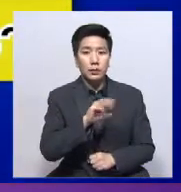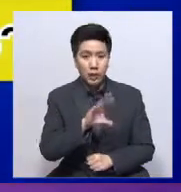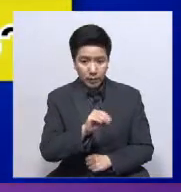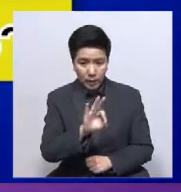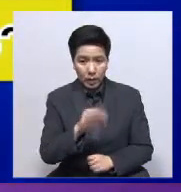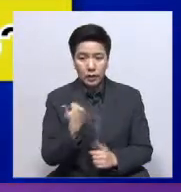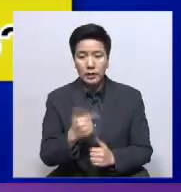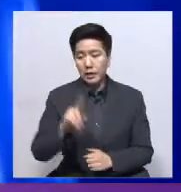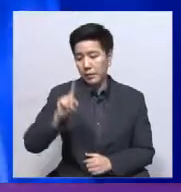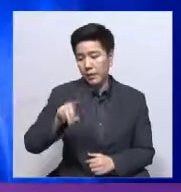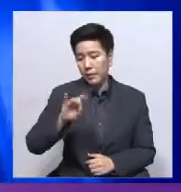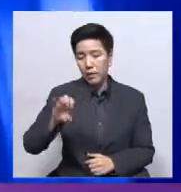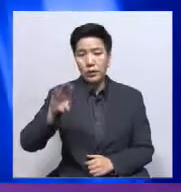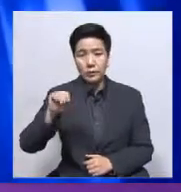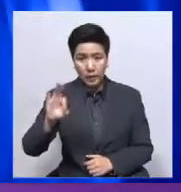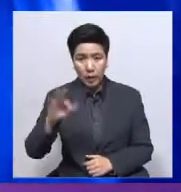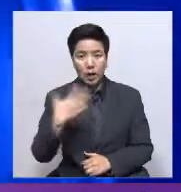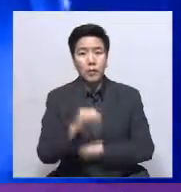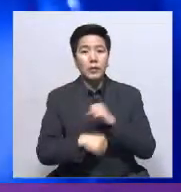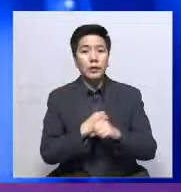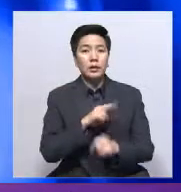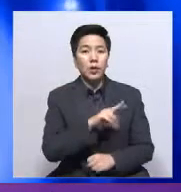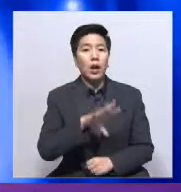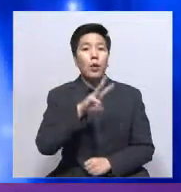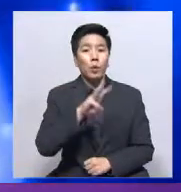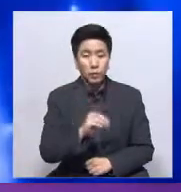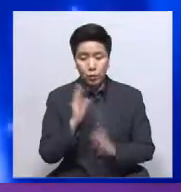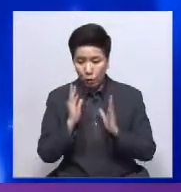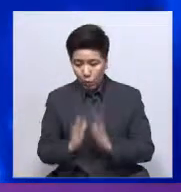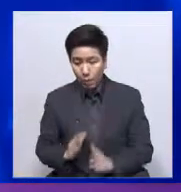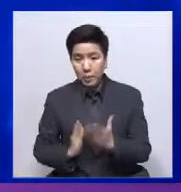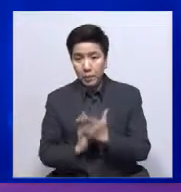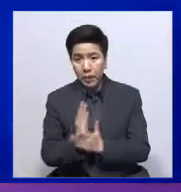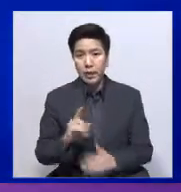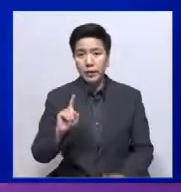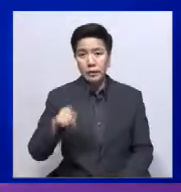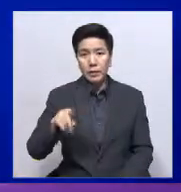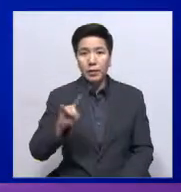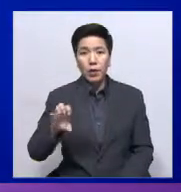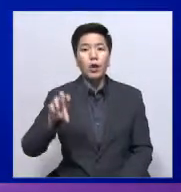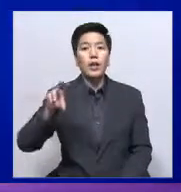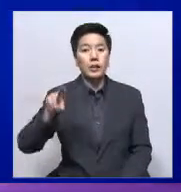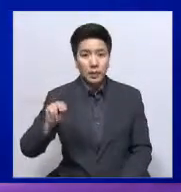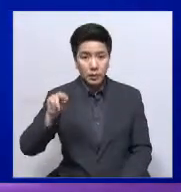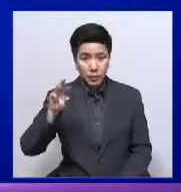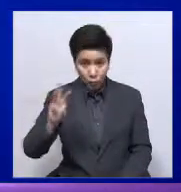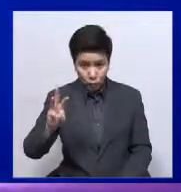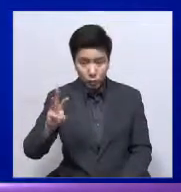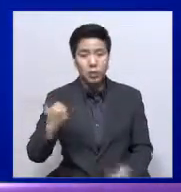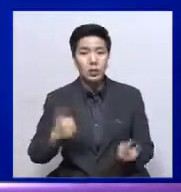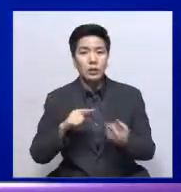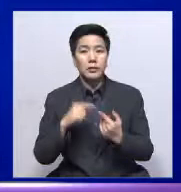ำนวน 1,849 รายและในปี2560จำนวน 1,836 รายส่วน